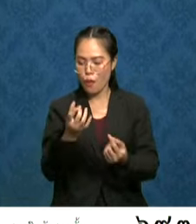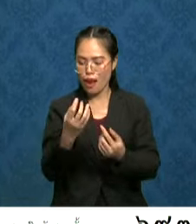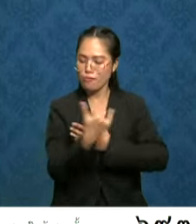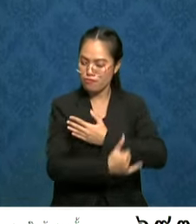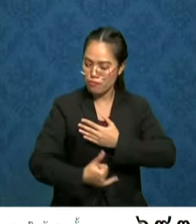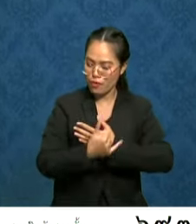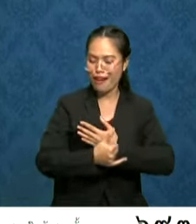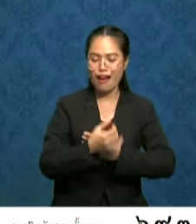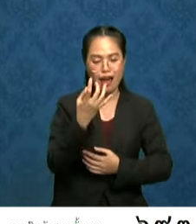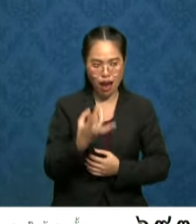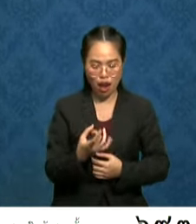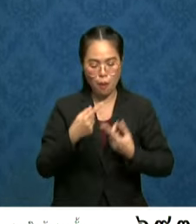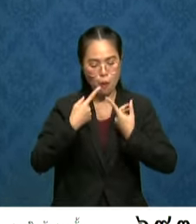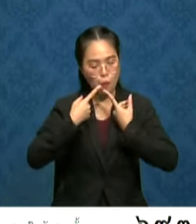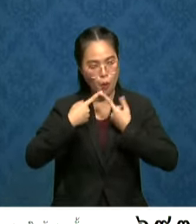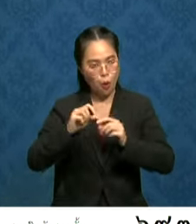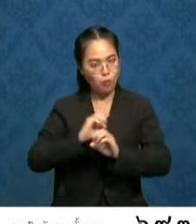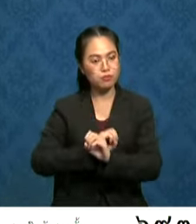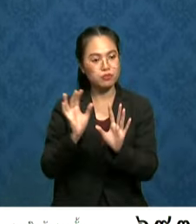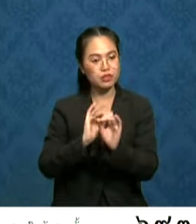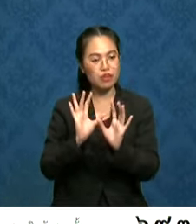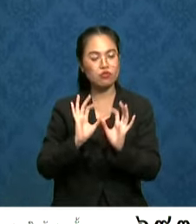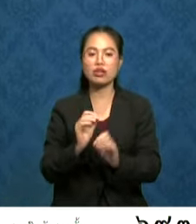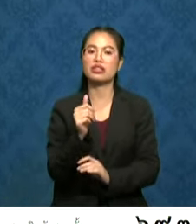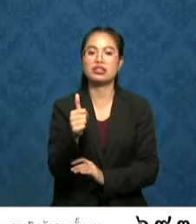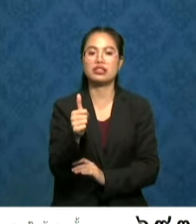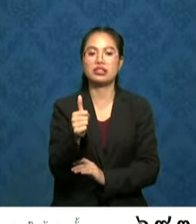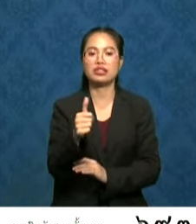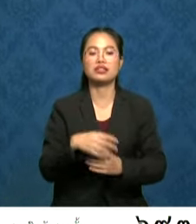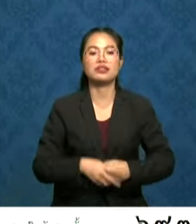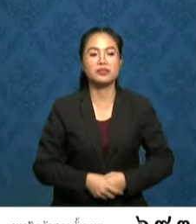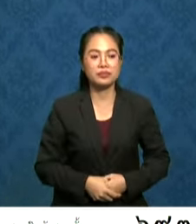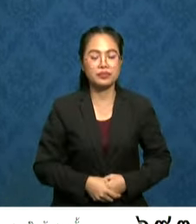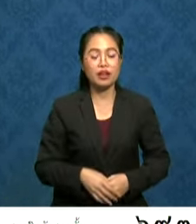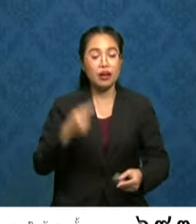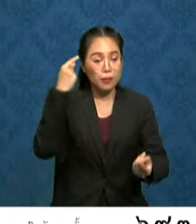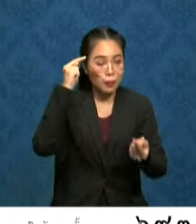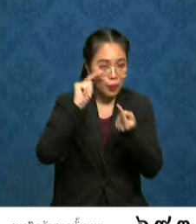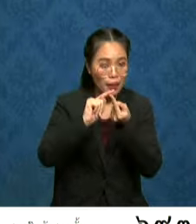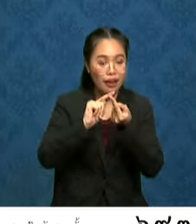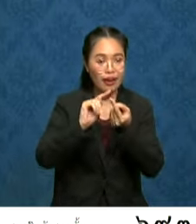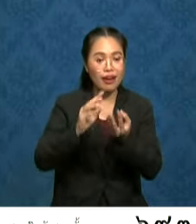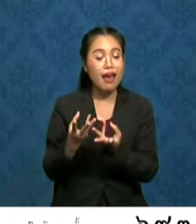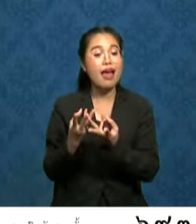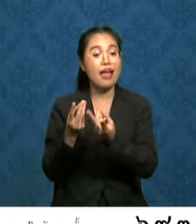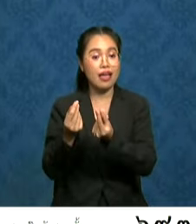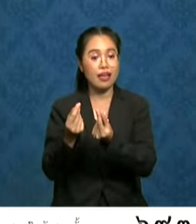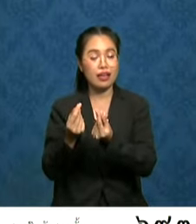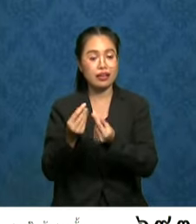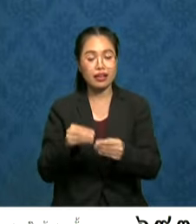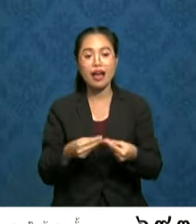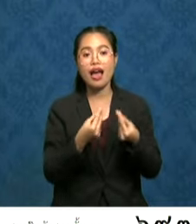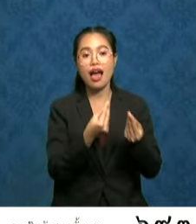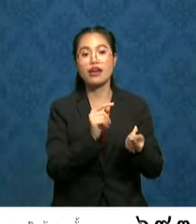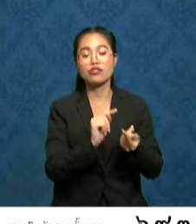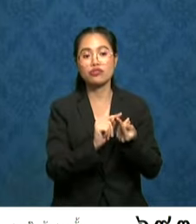ประเทศจะเป็นอย่างไรในปีไหนค่ะซึ่งมันดีมากนะคะนอกจากเรื่องของเป้าหมายและรายละเอียดค่ะก็ยังจะมอบมงอีกมงนึงให้กับ